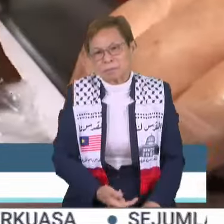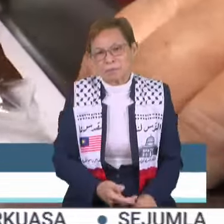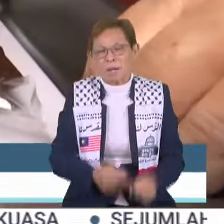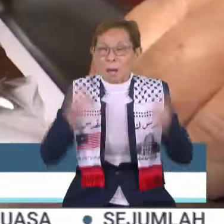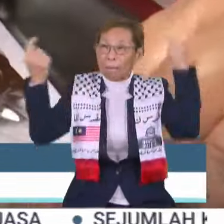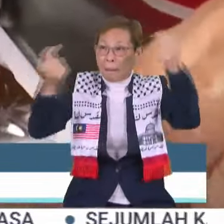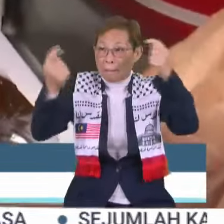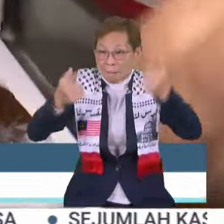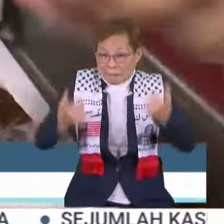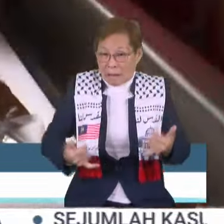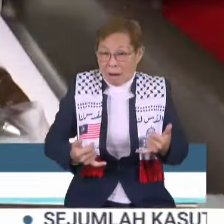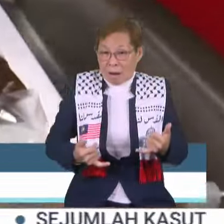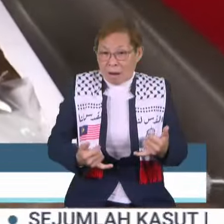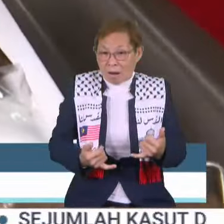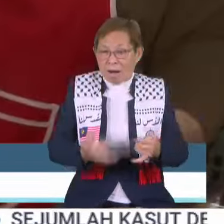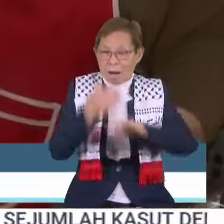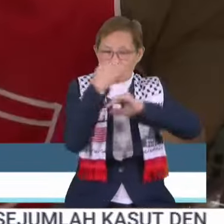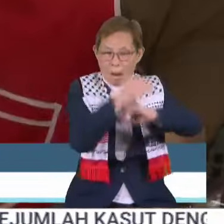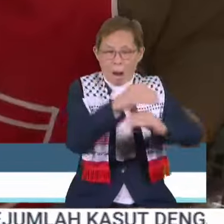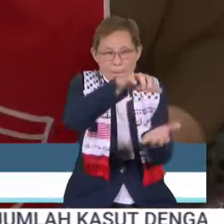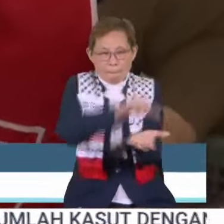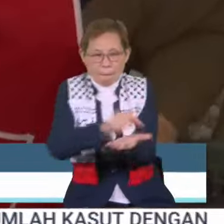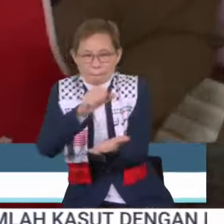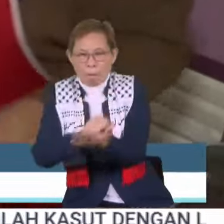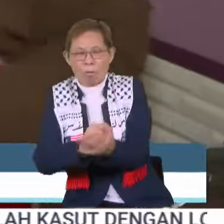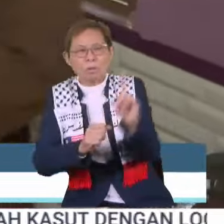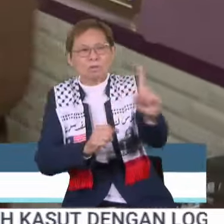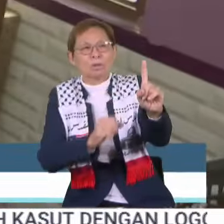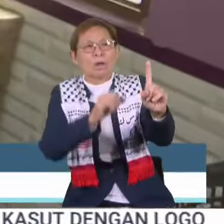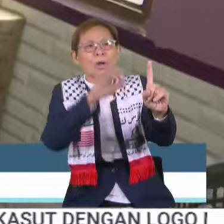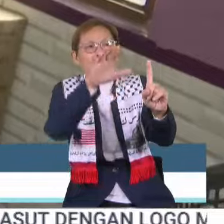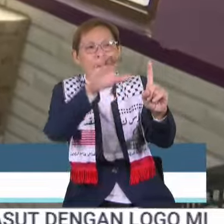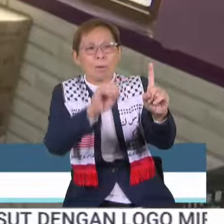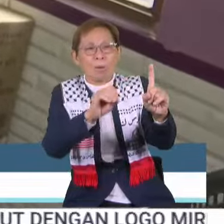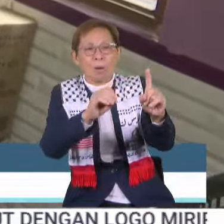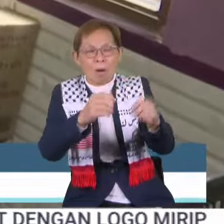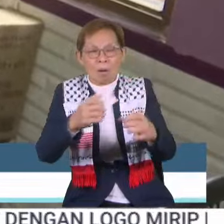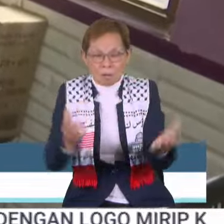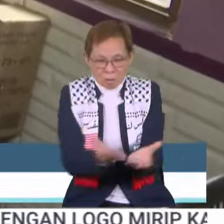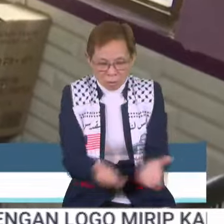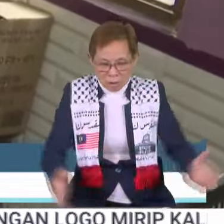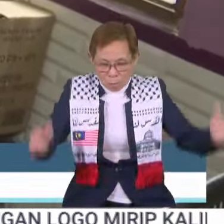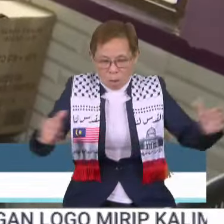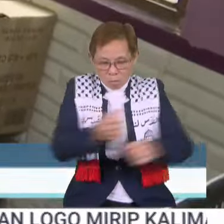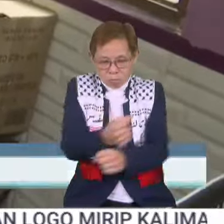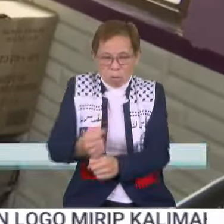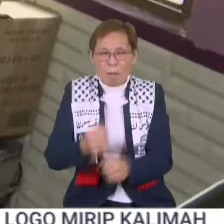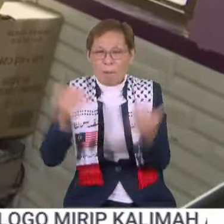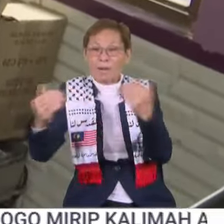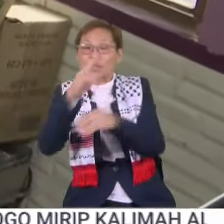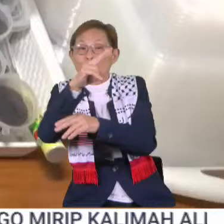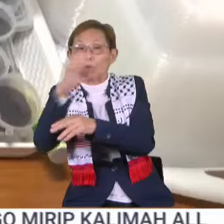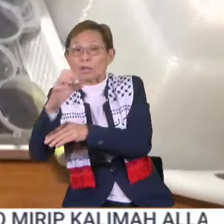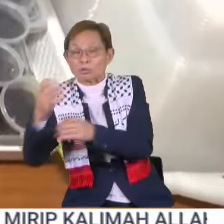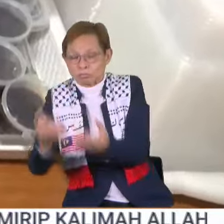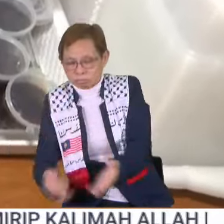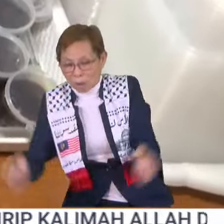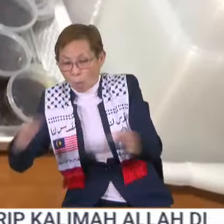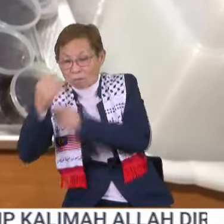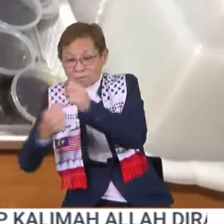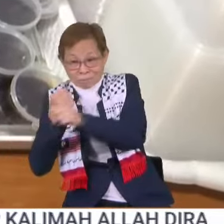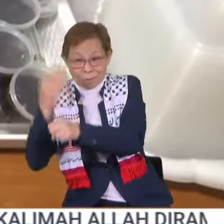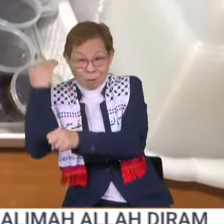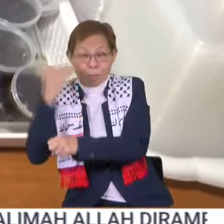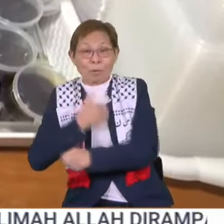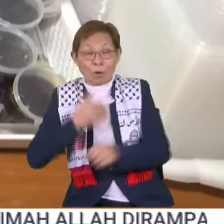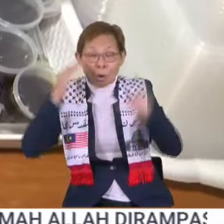Musim perayaan kali ini beliau mengehadkan tempahan sebanyak 150 kawah berbanding 200 kawah tahun lepas kerana